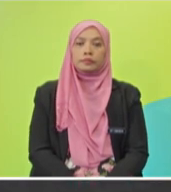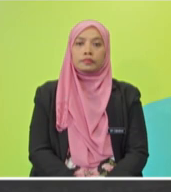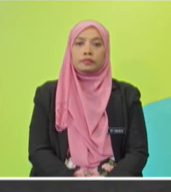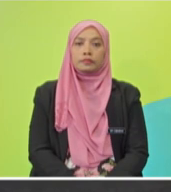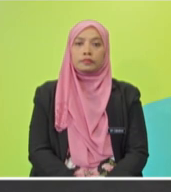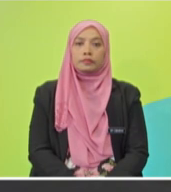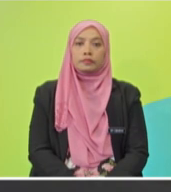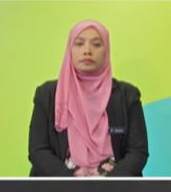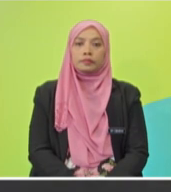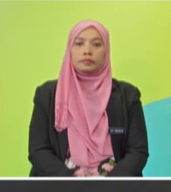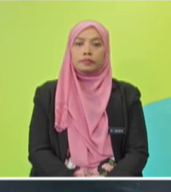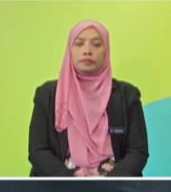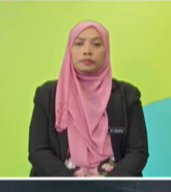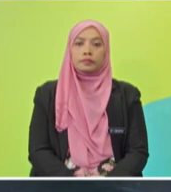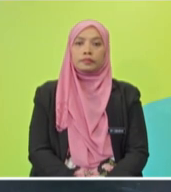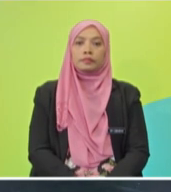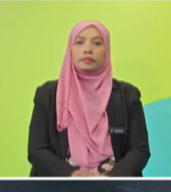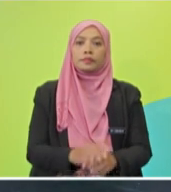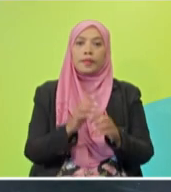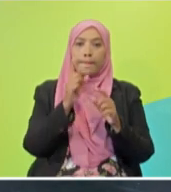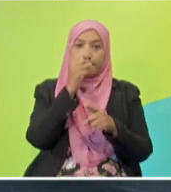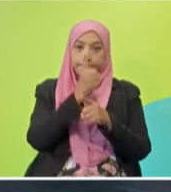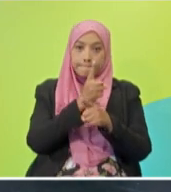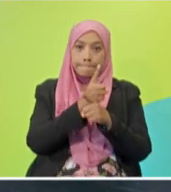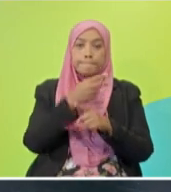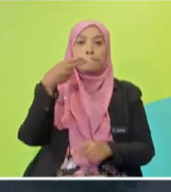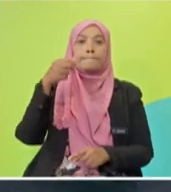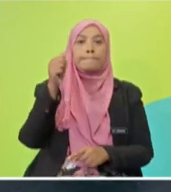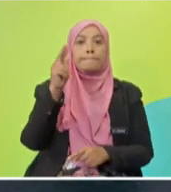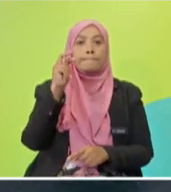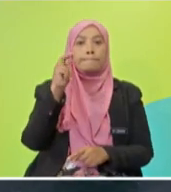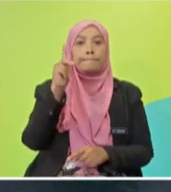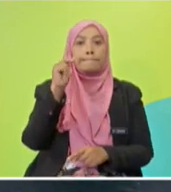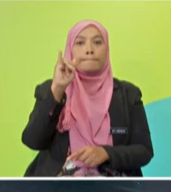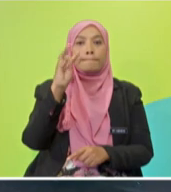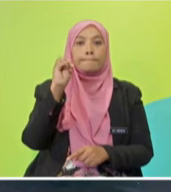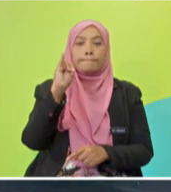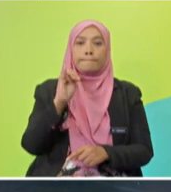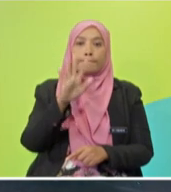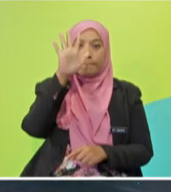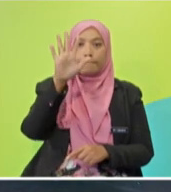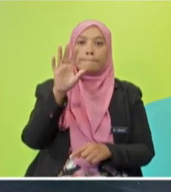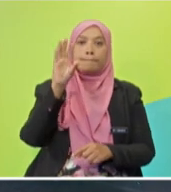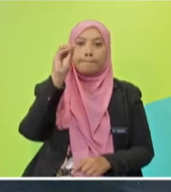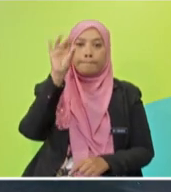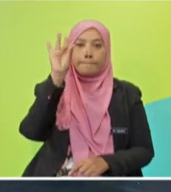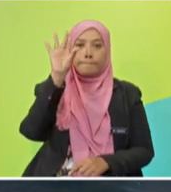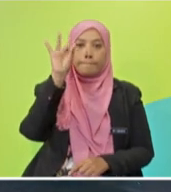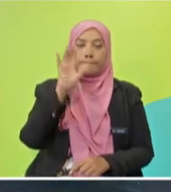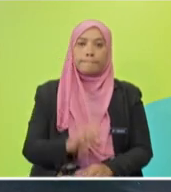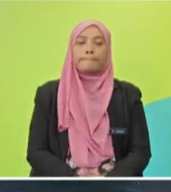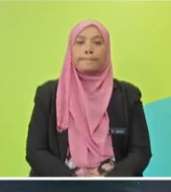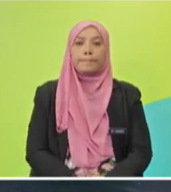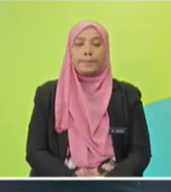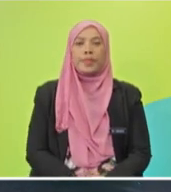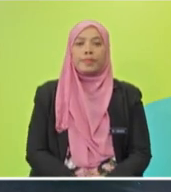Kimi, kita boleh bagi kat dia 5 bintang. 5 bintang. Tanya kepada anda Kimi. Okey, kita pergi pula